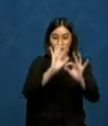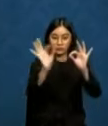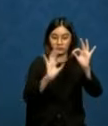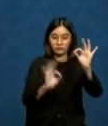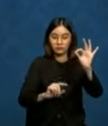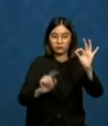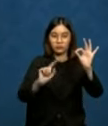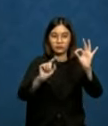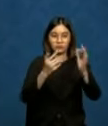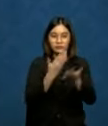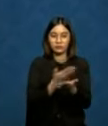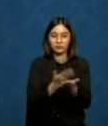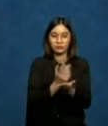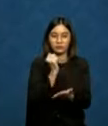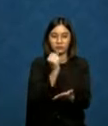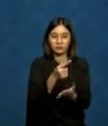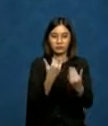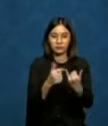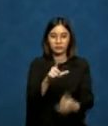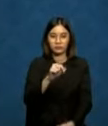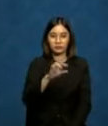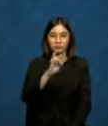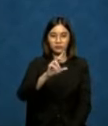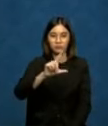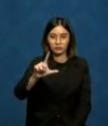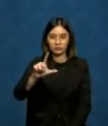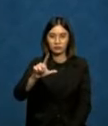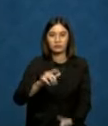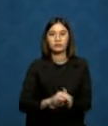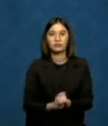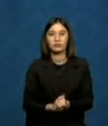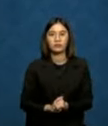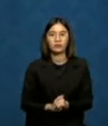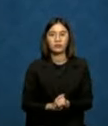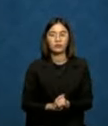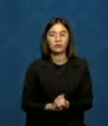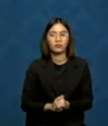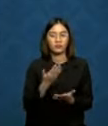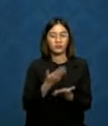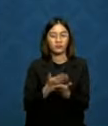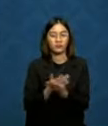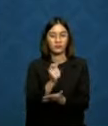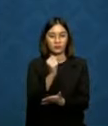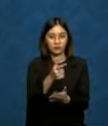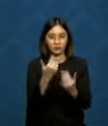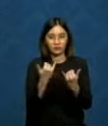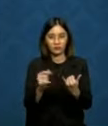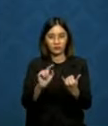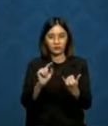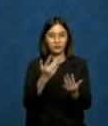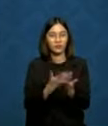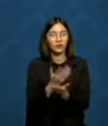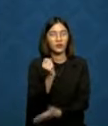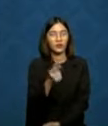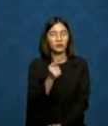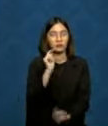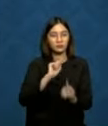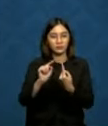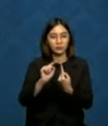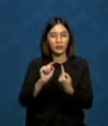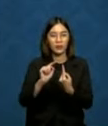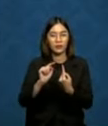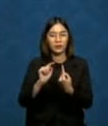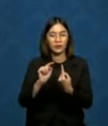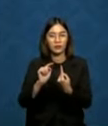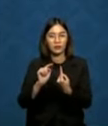ว่าเอ่อท่านใช้จ่ายในส่วนนี้เนี่ย 27ล้านทั้งๆที่เอ่อค่าใช้จ่ายในส่วนนี้เนี่ยมันเป็นค่าใช้จ่ายเพื่อเอาไป